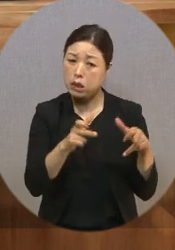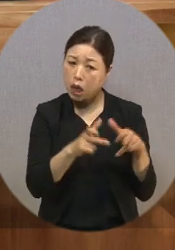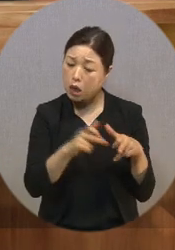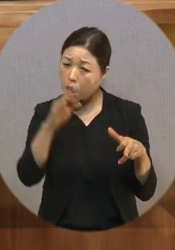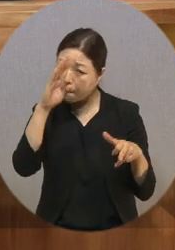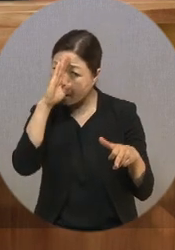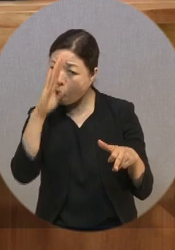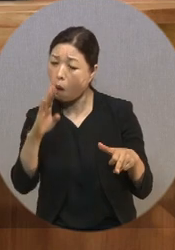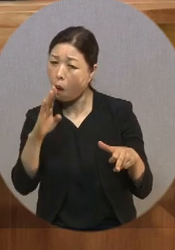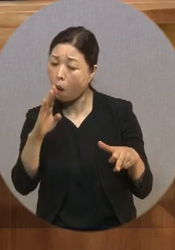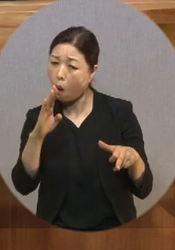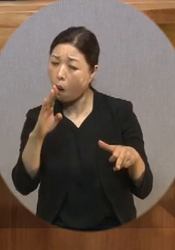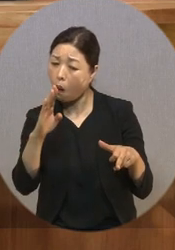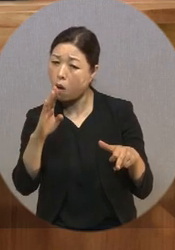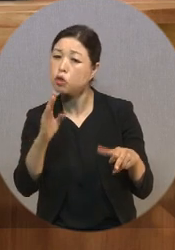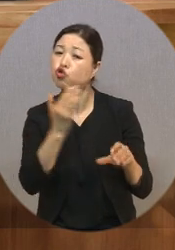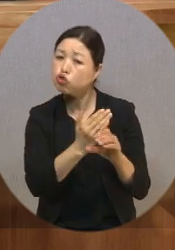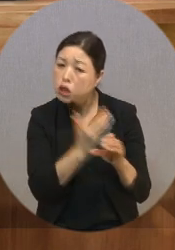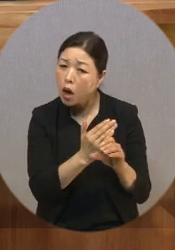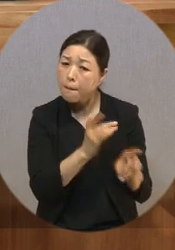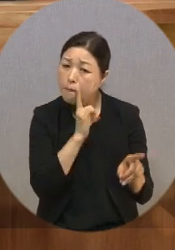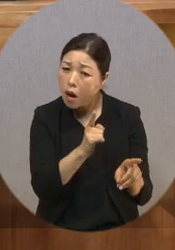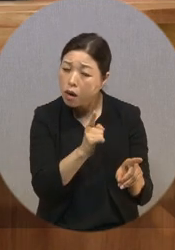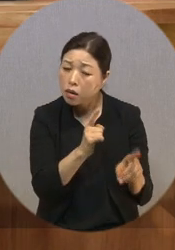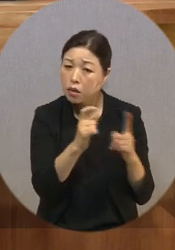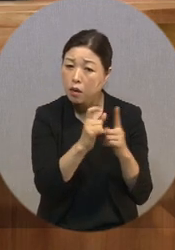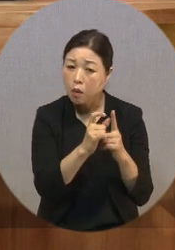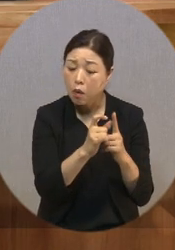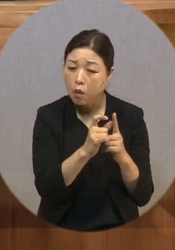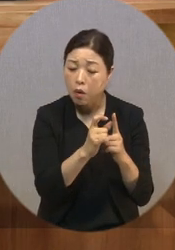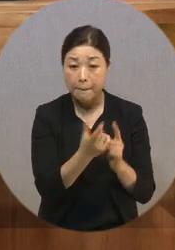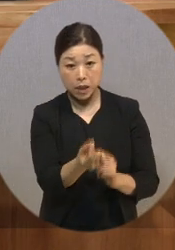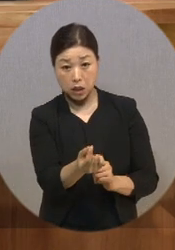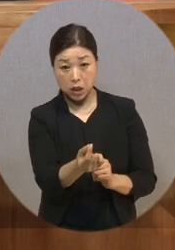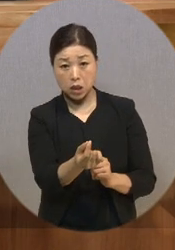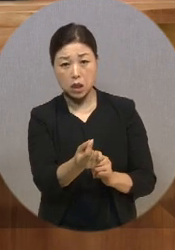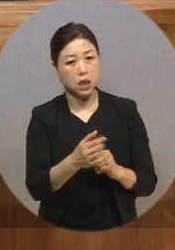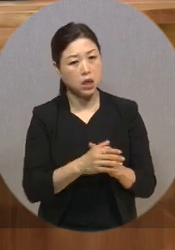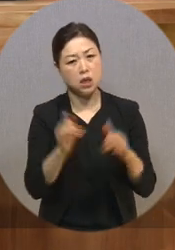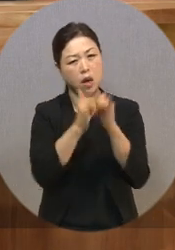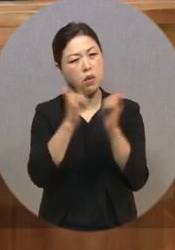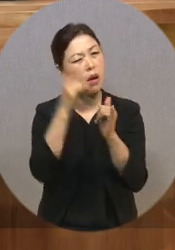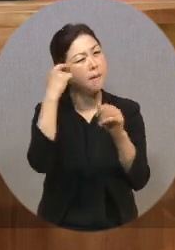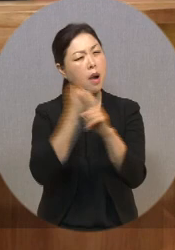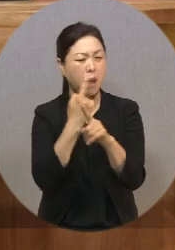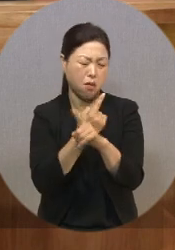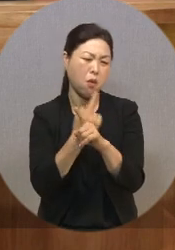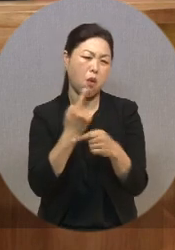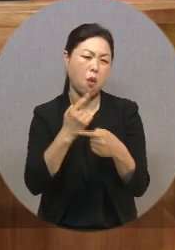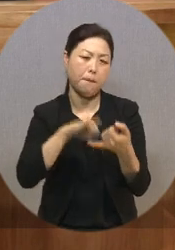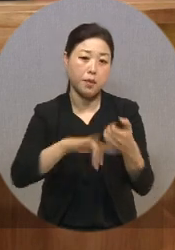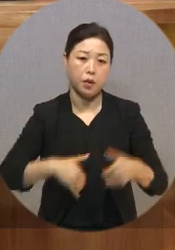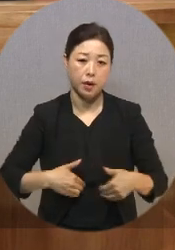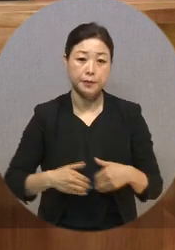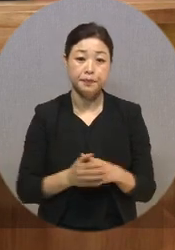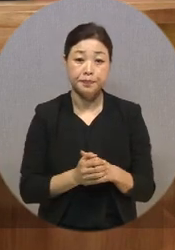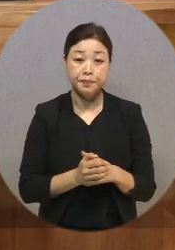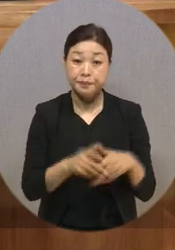맞나라는 생각과 아직도 사회가 가야 될 길은 멀죠. 장애인들 특별한 사람이